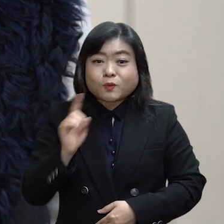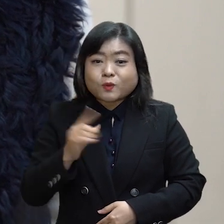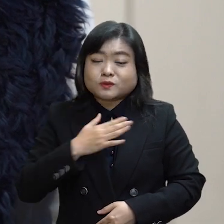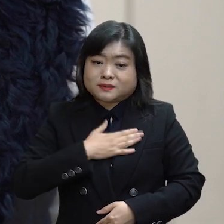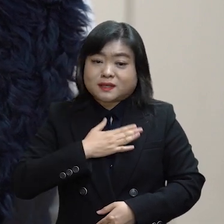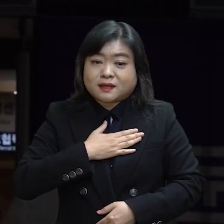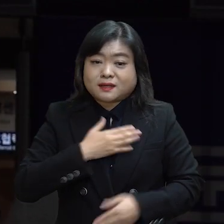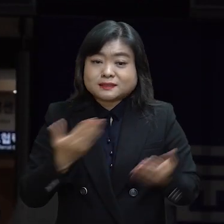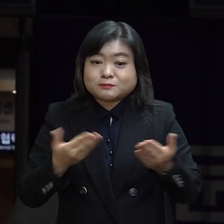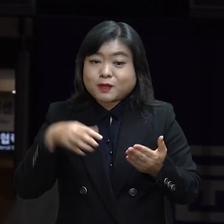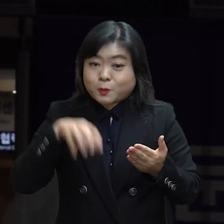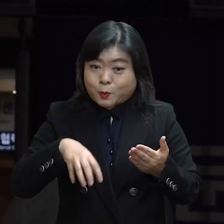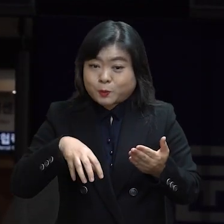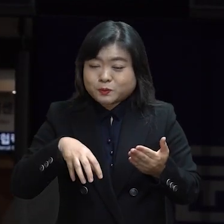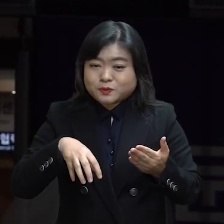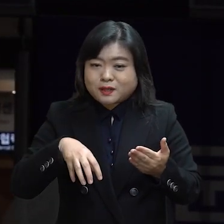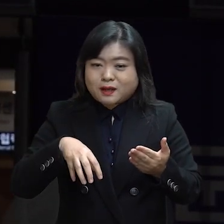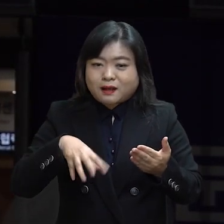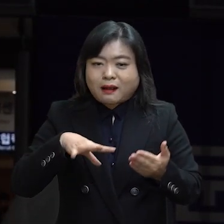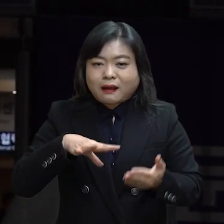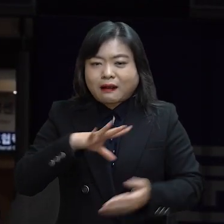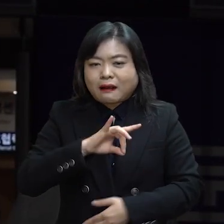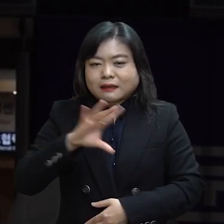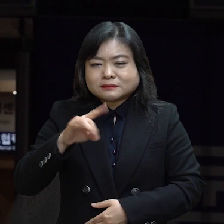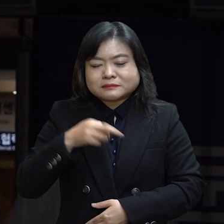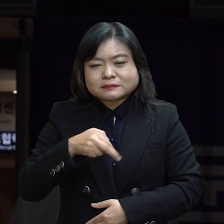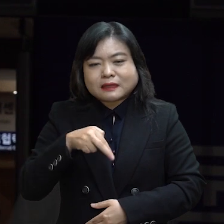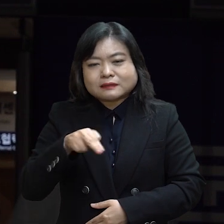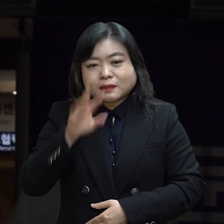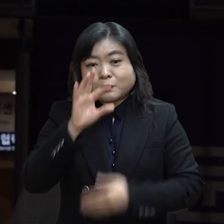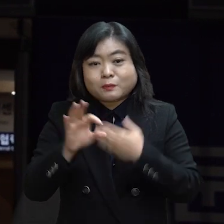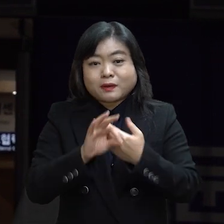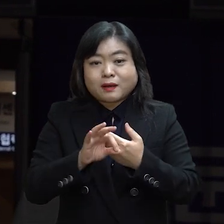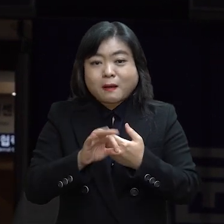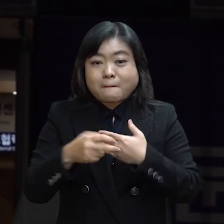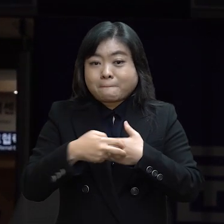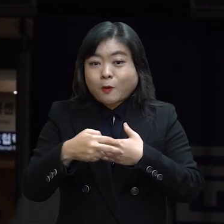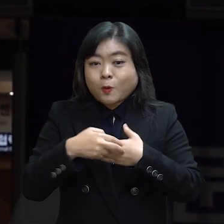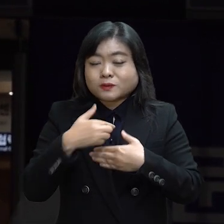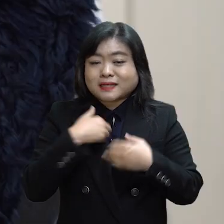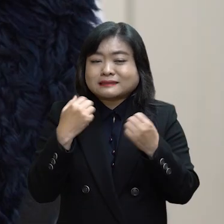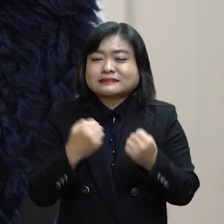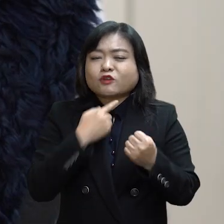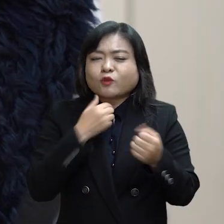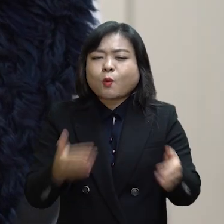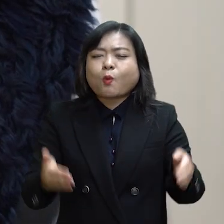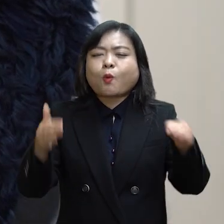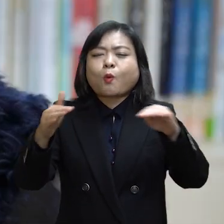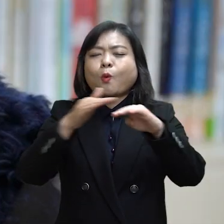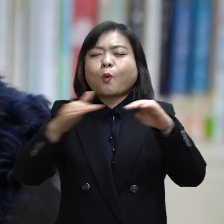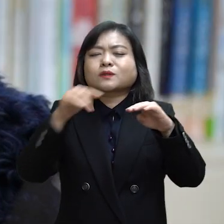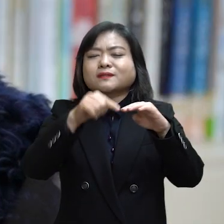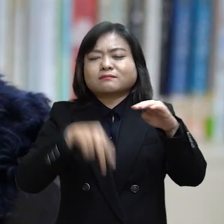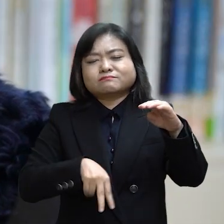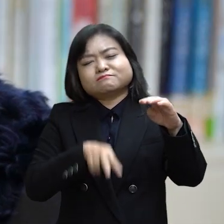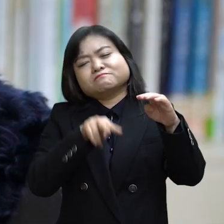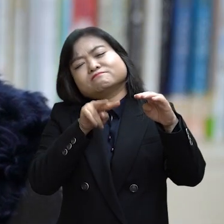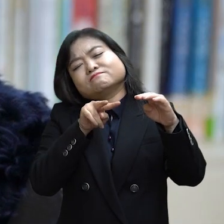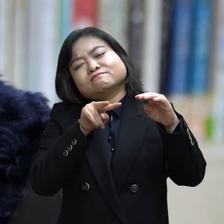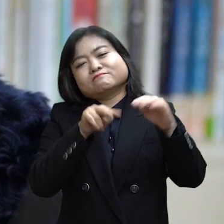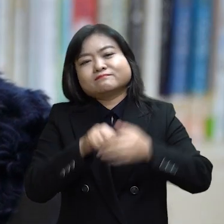제가 이제 근무하는 곳에서 이렇게 한 번씩 지나가다 보면 병원 그 제가 있었던 그 옥상을 한 번씩 보거든요.